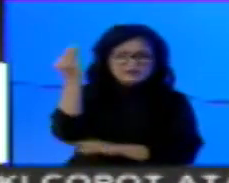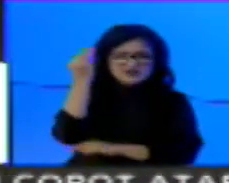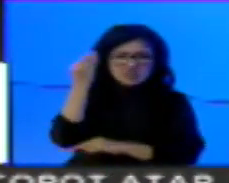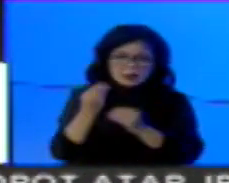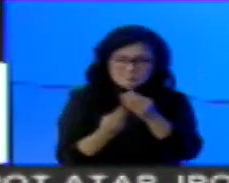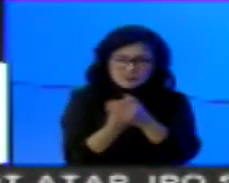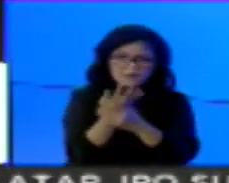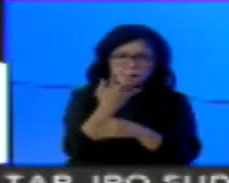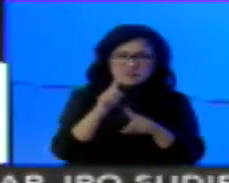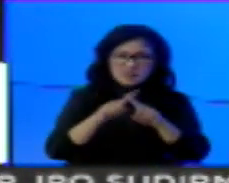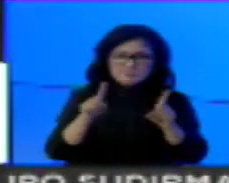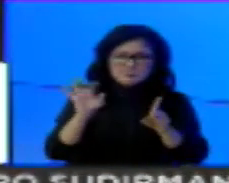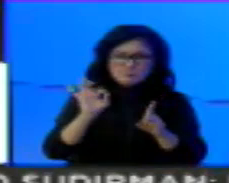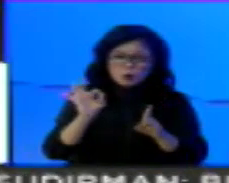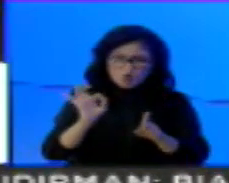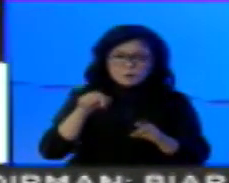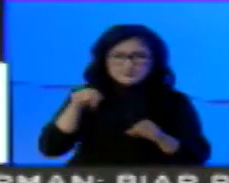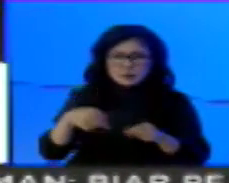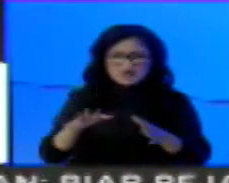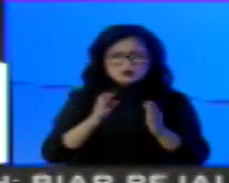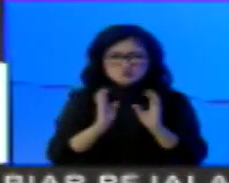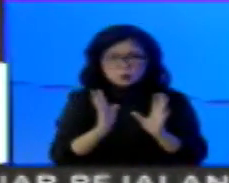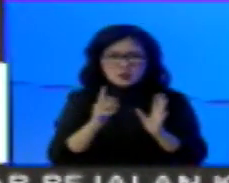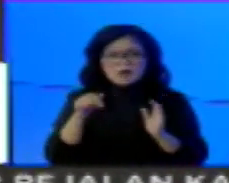Tapi tidak meninggalkan